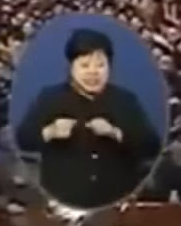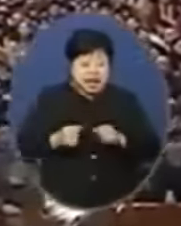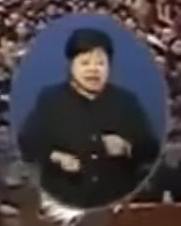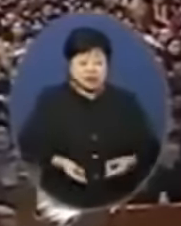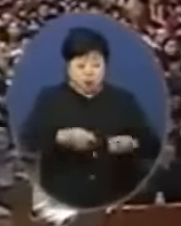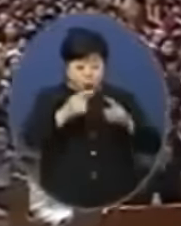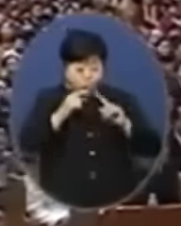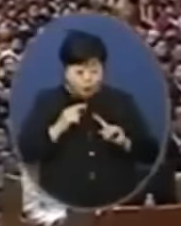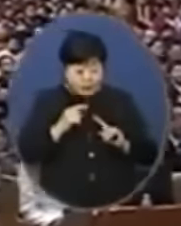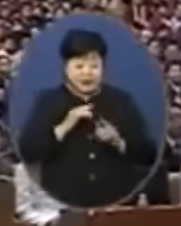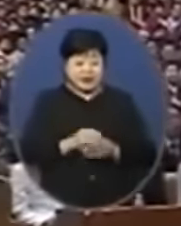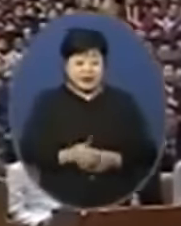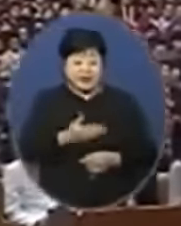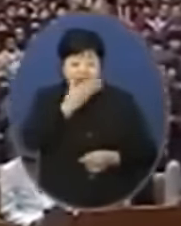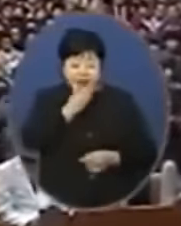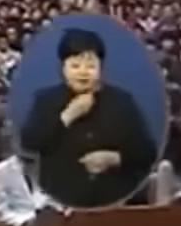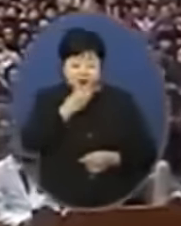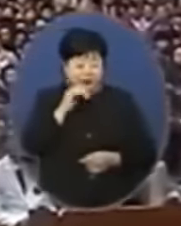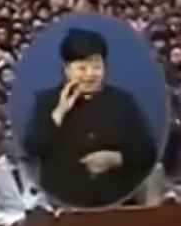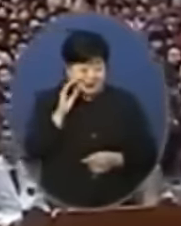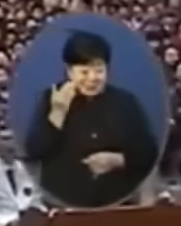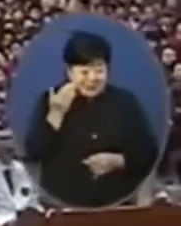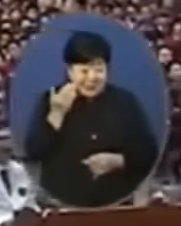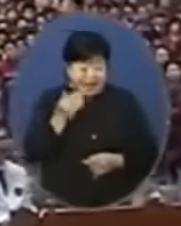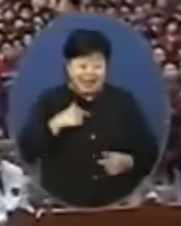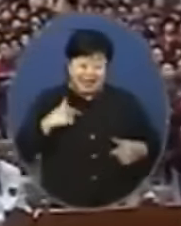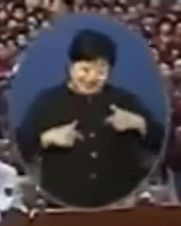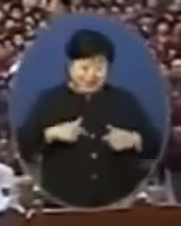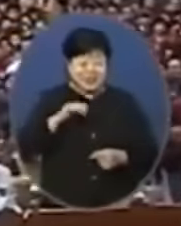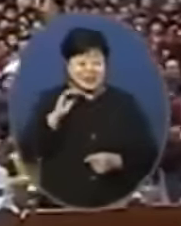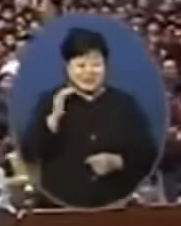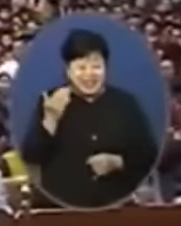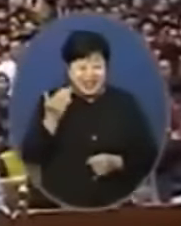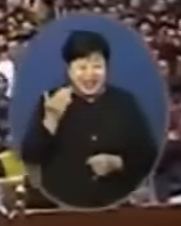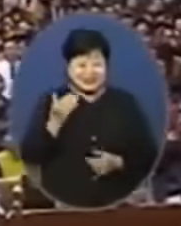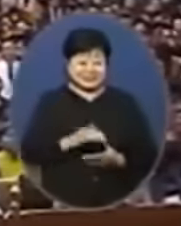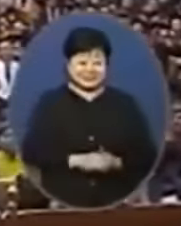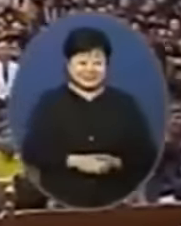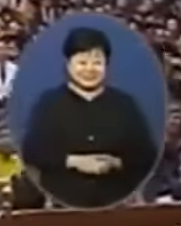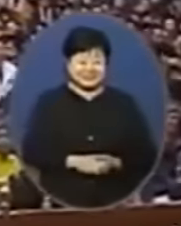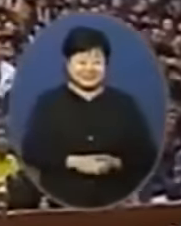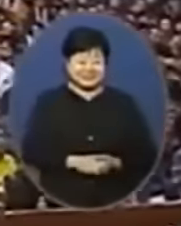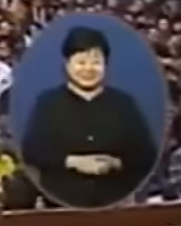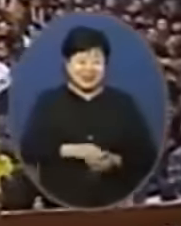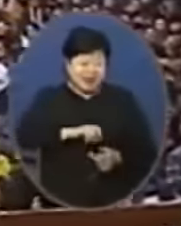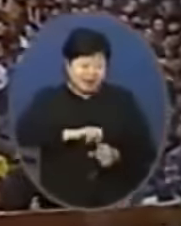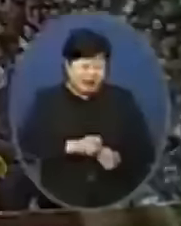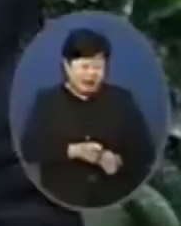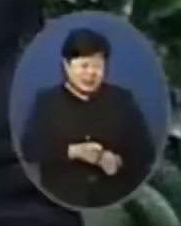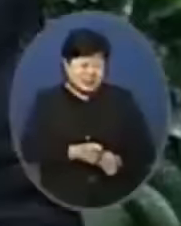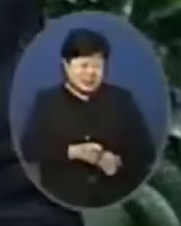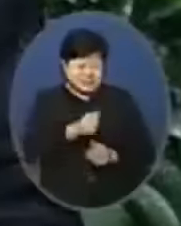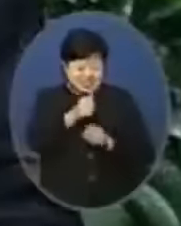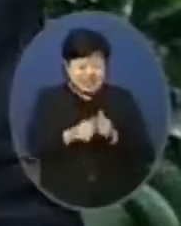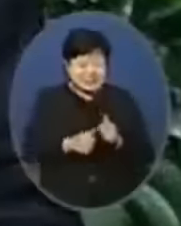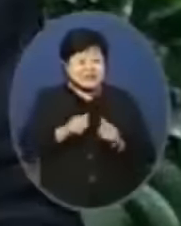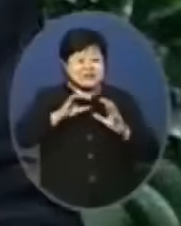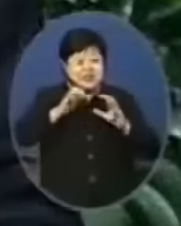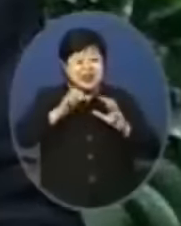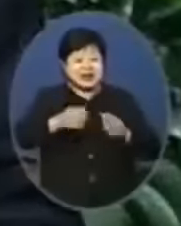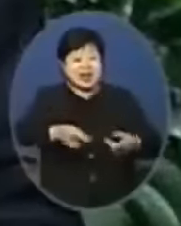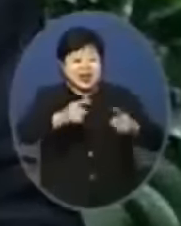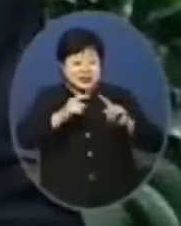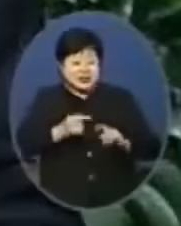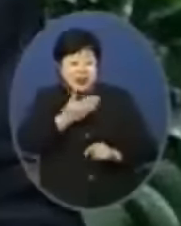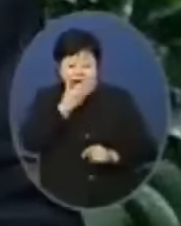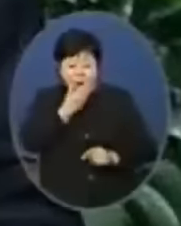것입니다. 행복하게 돼요. 기쁘게 돼요. 강제로 하나님 나라에서 내려오는